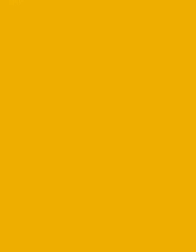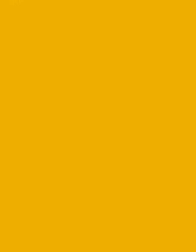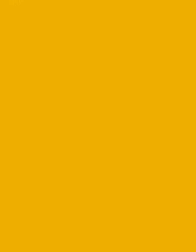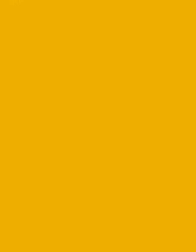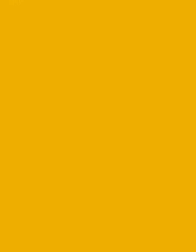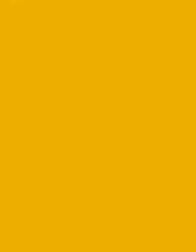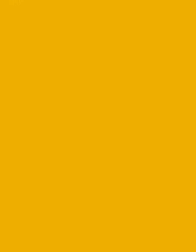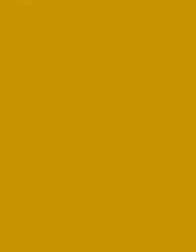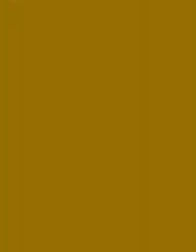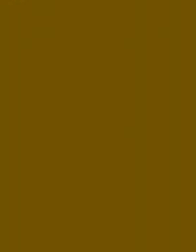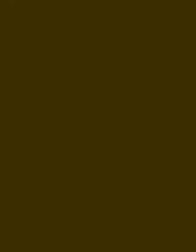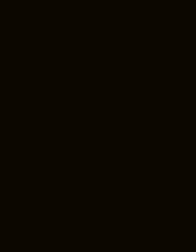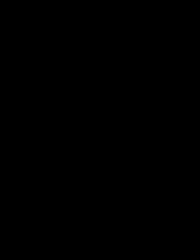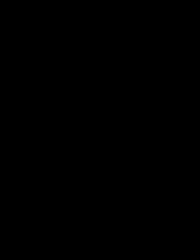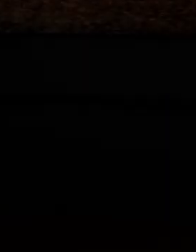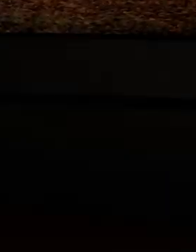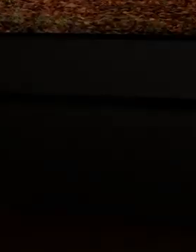Dziękujemy.